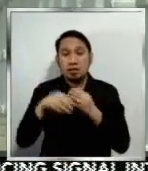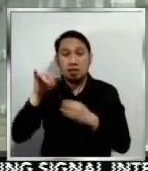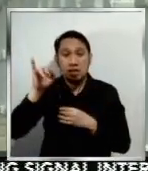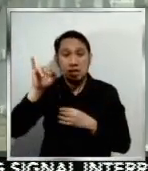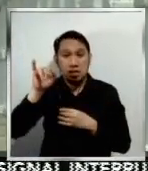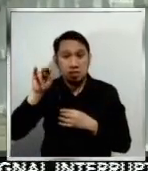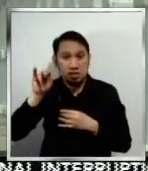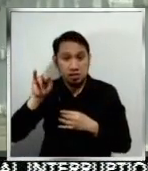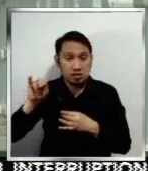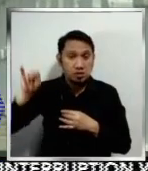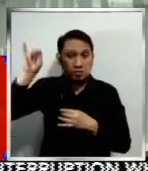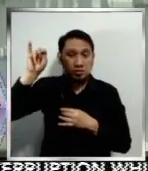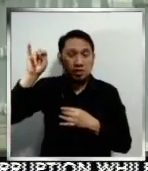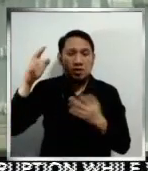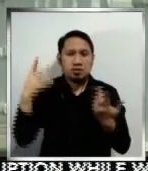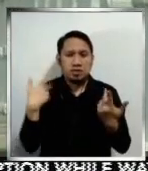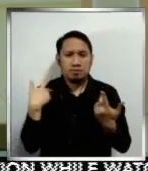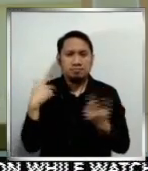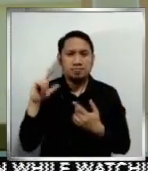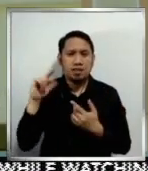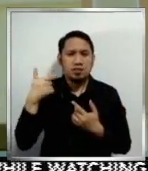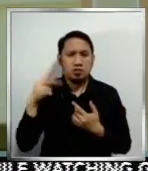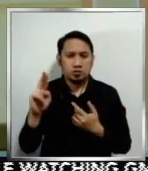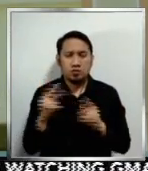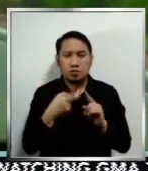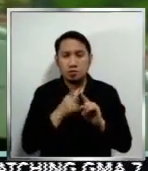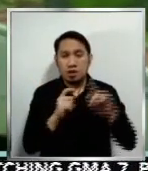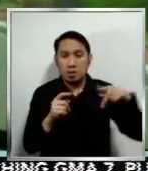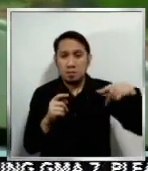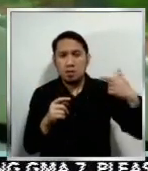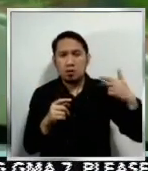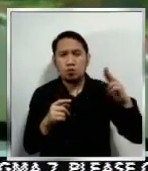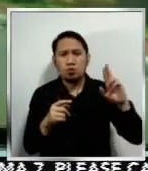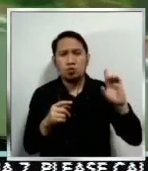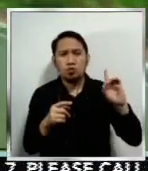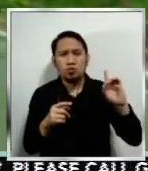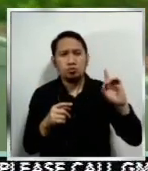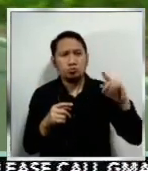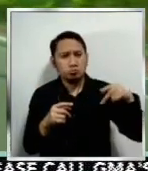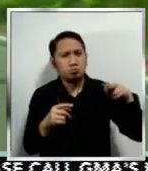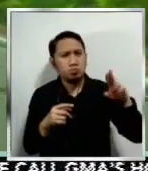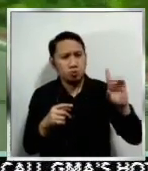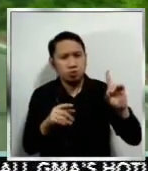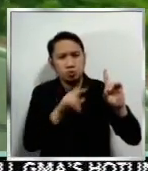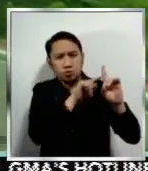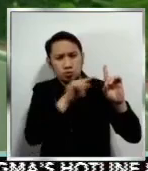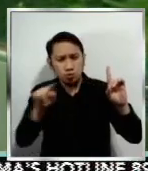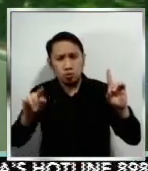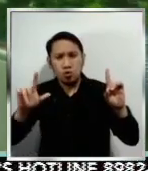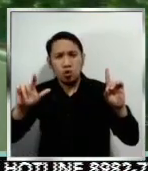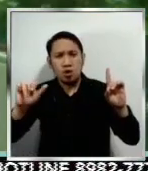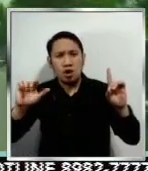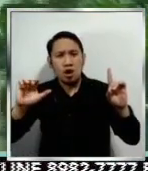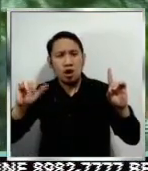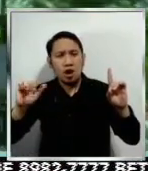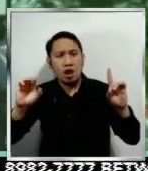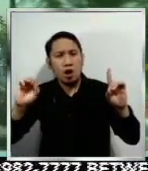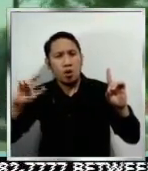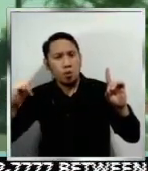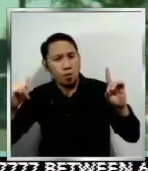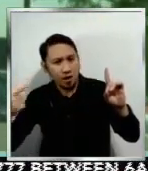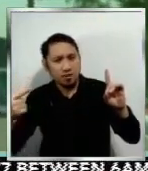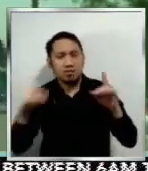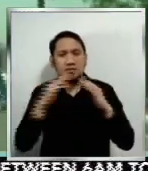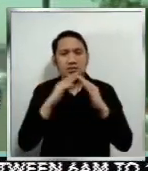lokal na pamahalaan, mula sa Pagudpud, Vintar at Lawag City ang mga nagpositibo. 3 sa kanila ay